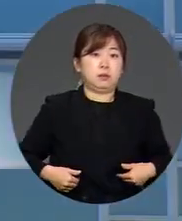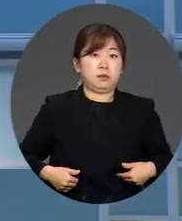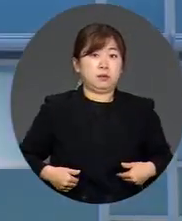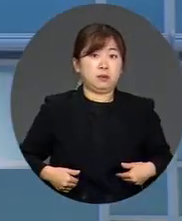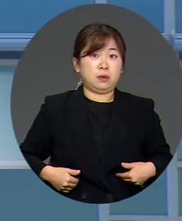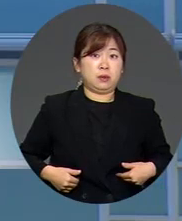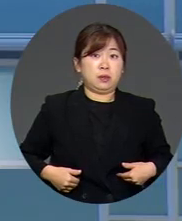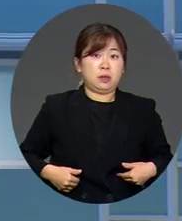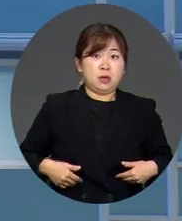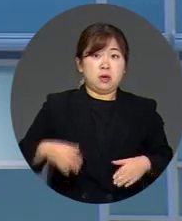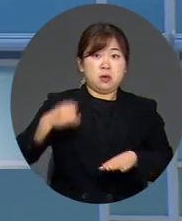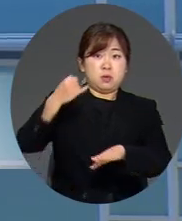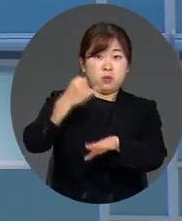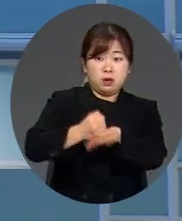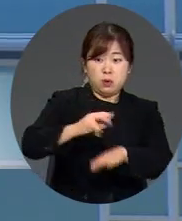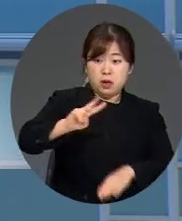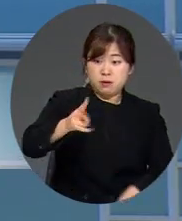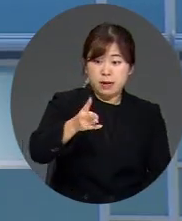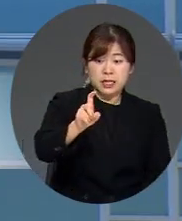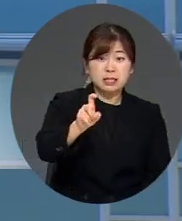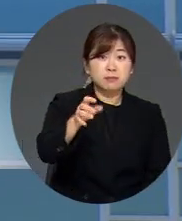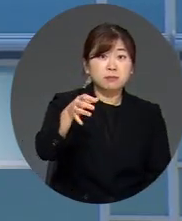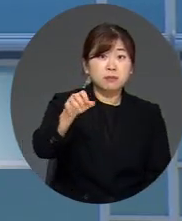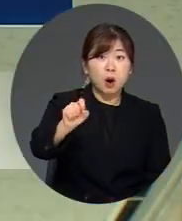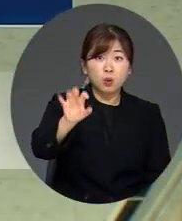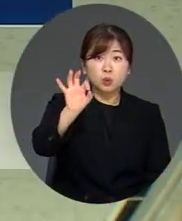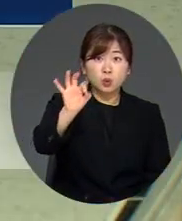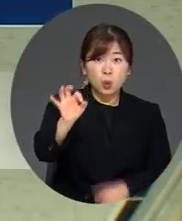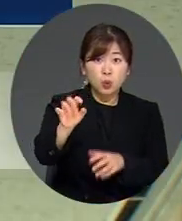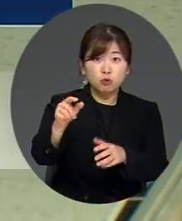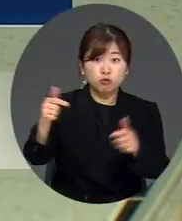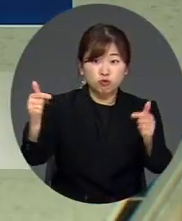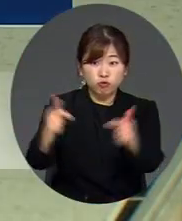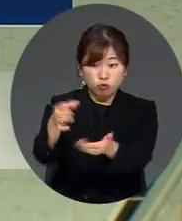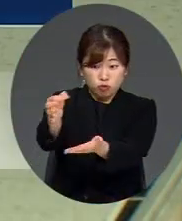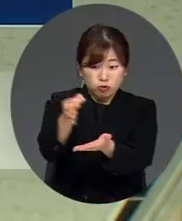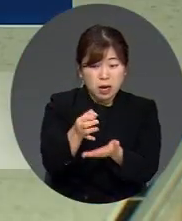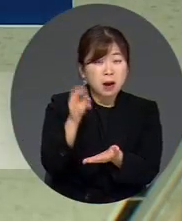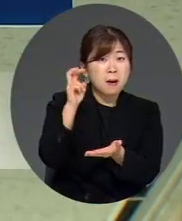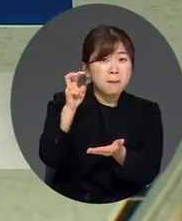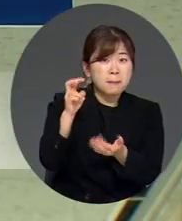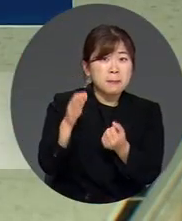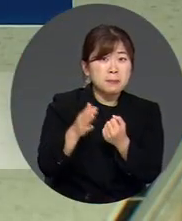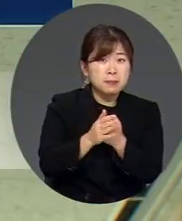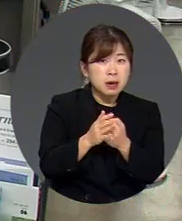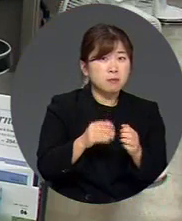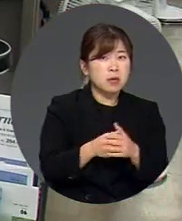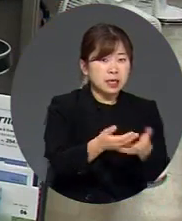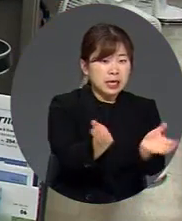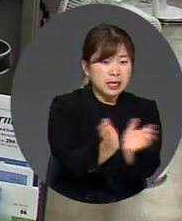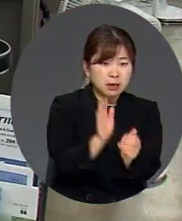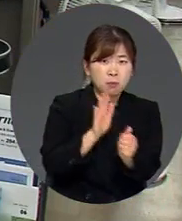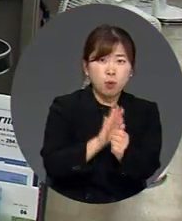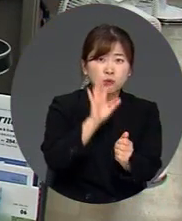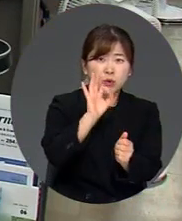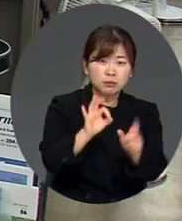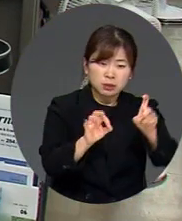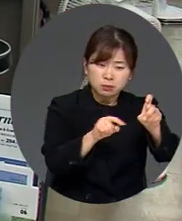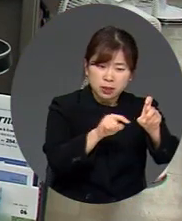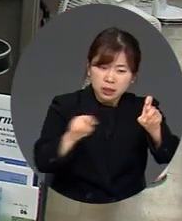최소 210억 원의 교부세 감소를 예상해 부서 운영비와 단체 보조금을 최소 10%에서